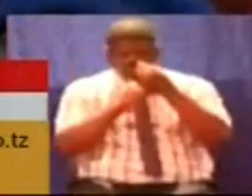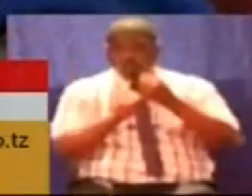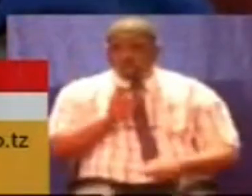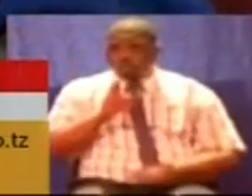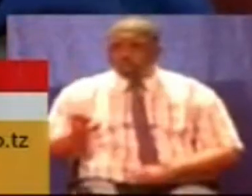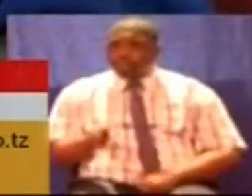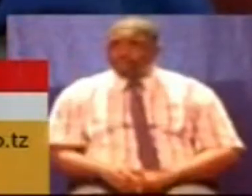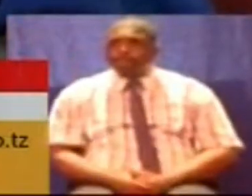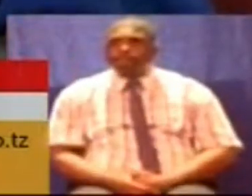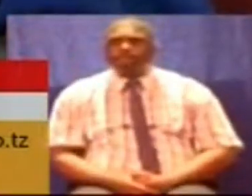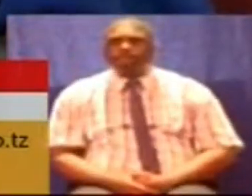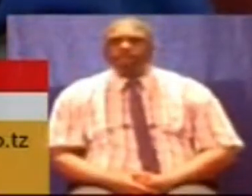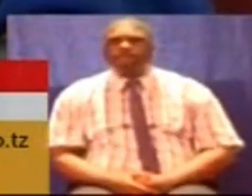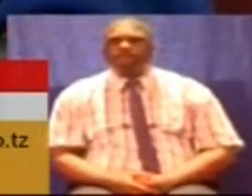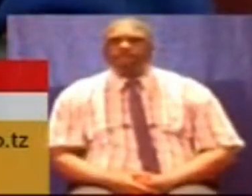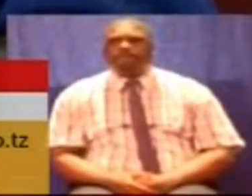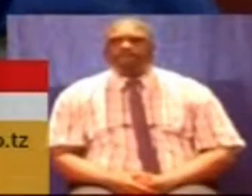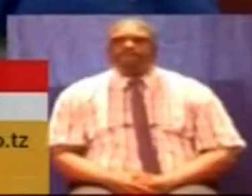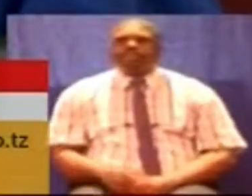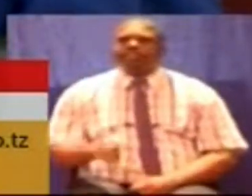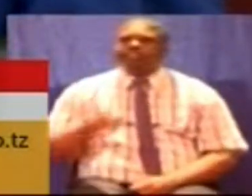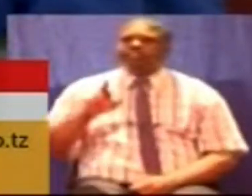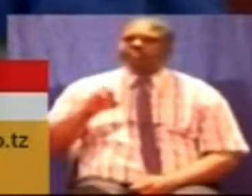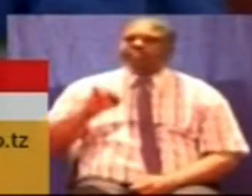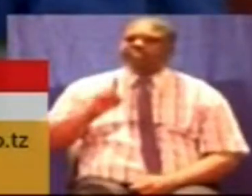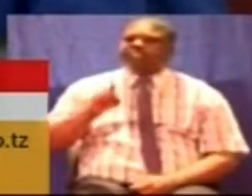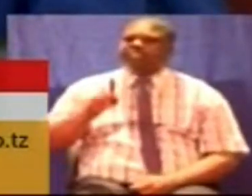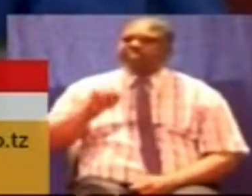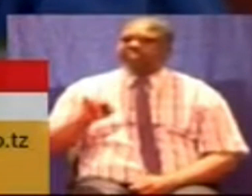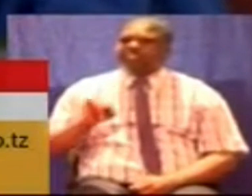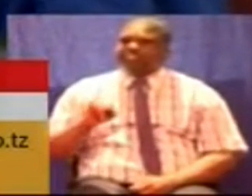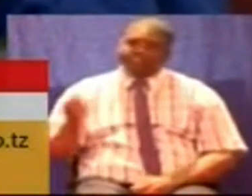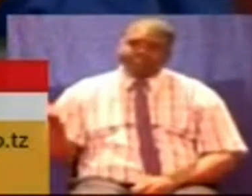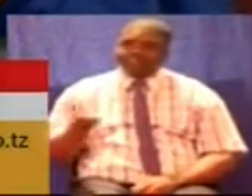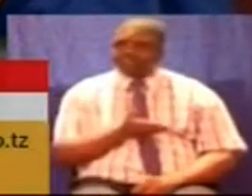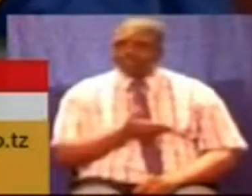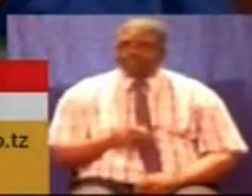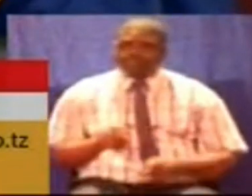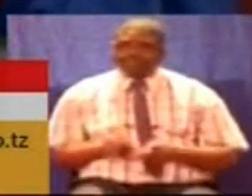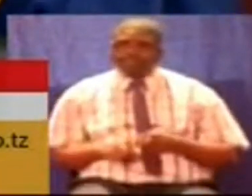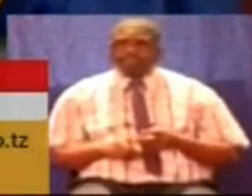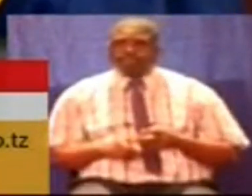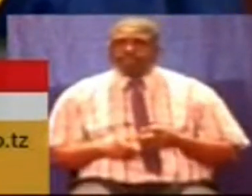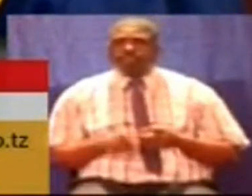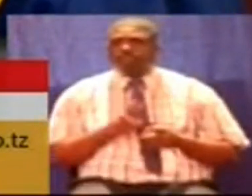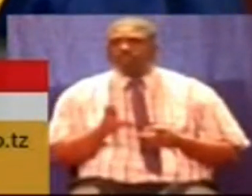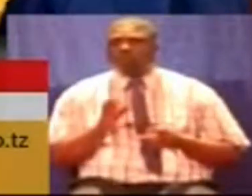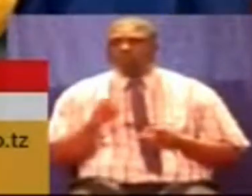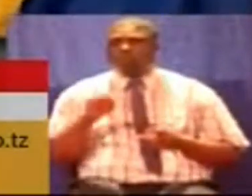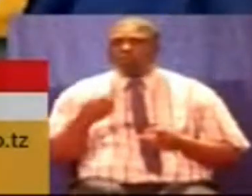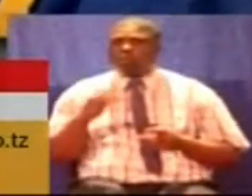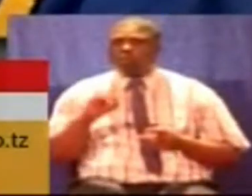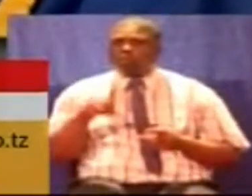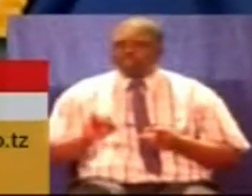Asante sana Mheshimiwa Esther Mahawe. Mheshimiwa Riziki Lulida atafuatiwa na Mheshimiwa Mheshimiwa Hongoli na Mheshimiwa Joseph